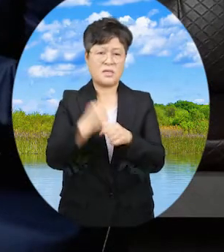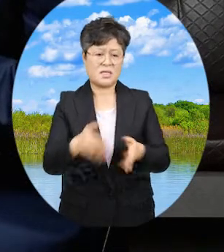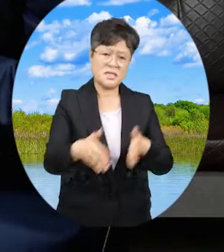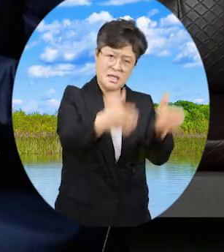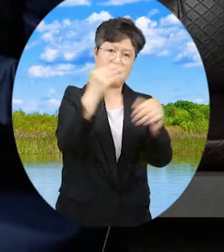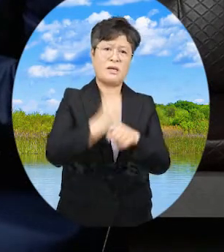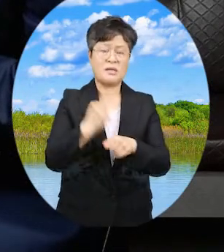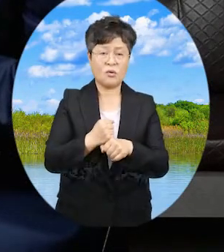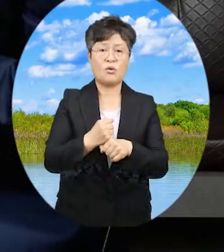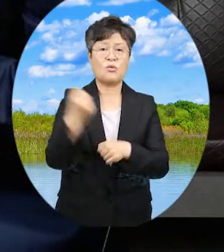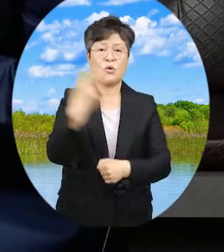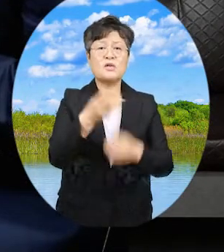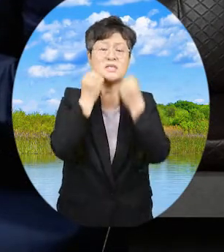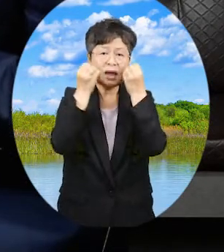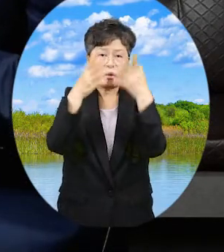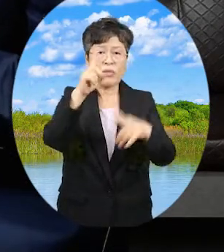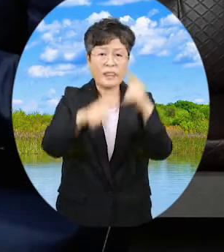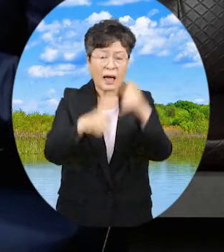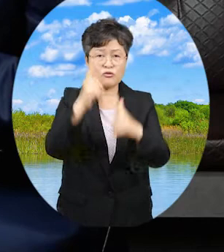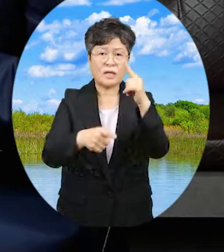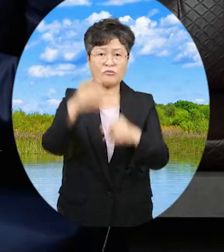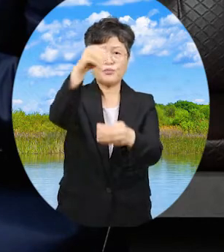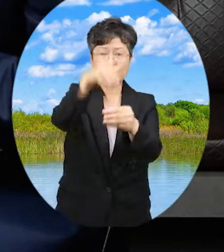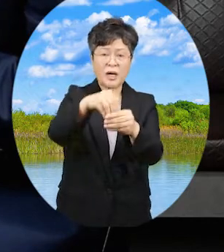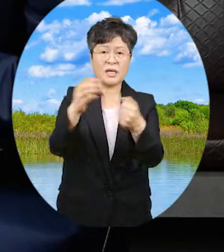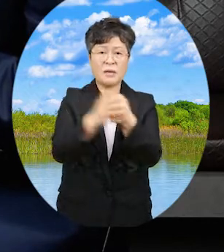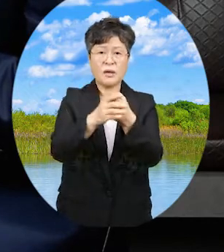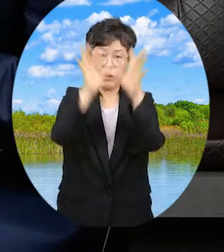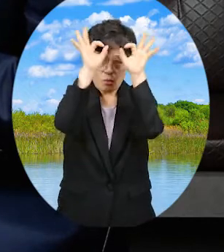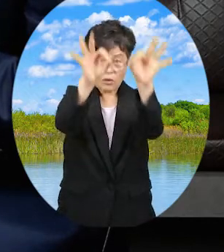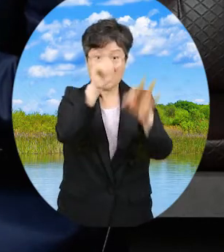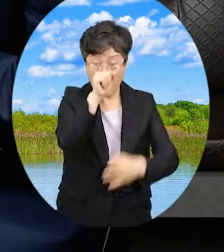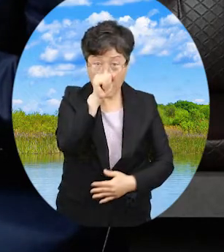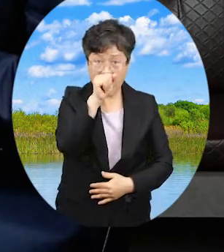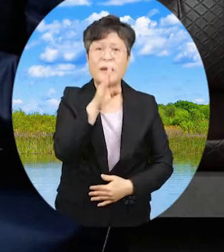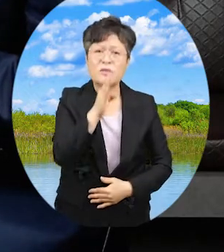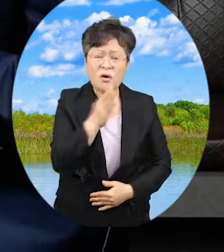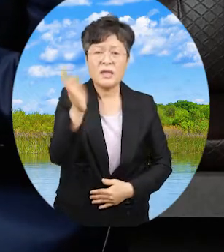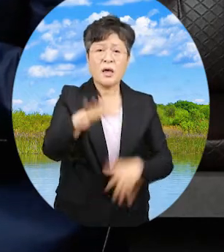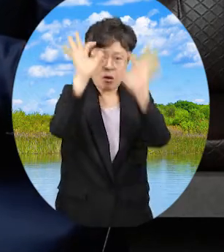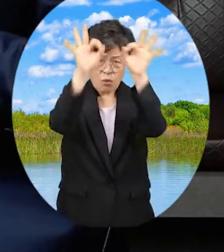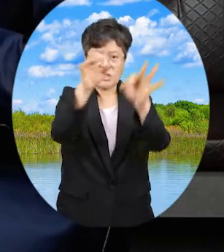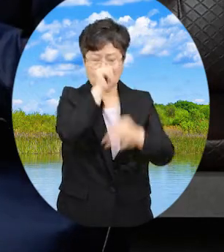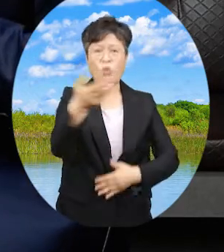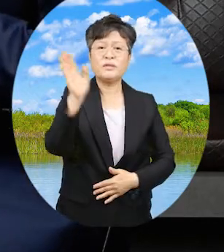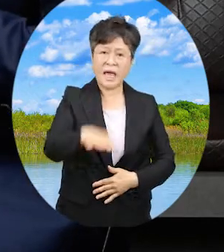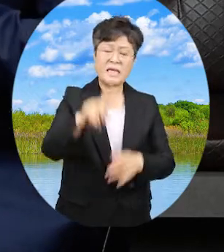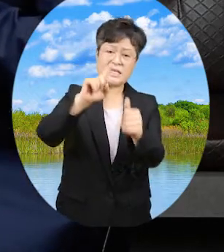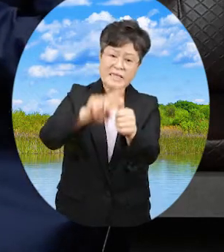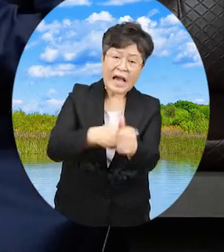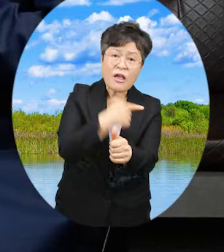지역 주민들도 많이 참여하고 있어서 점차적으로 이제 뭐 시간을 가지고 멀리 보면 다시 이제 자연성이 회복되리라고 저는 이제